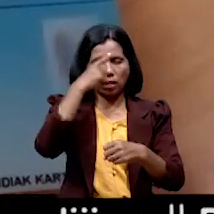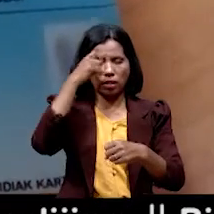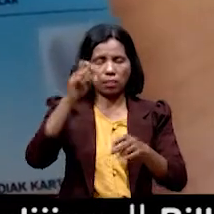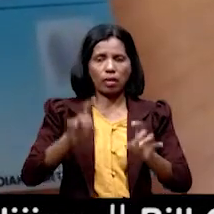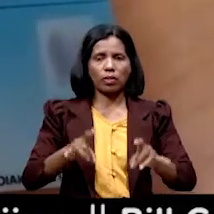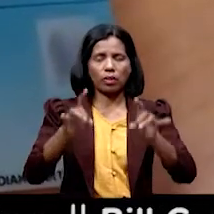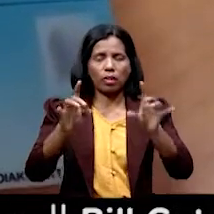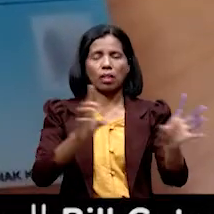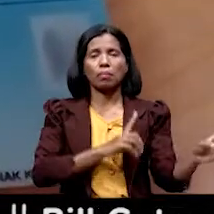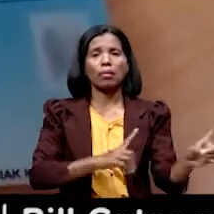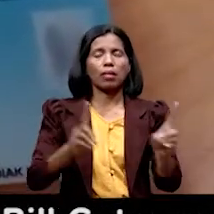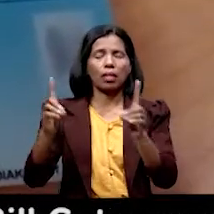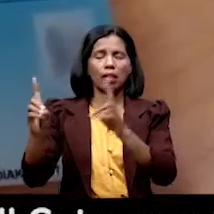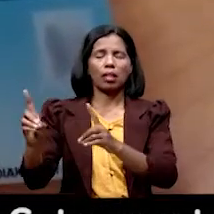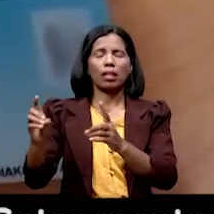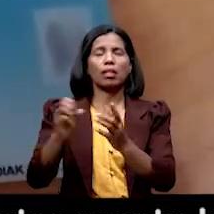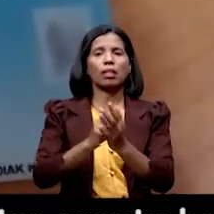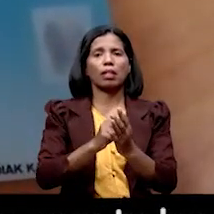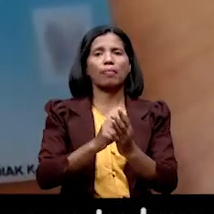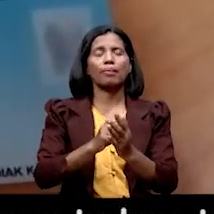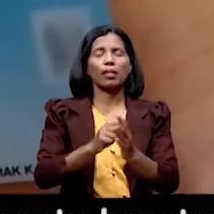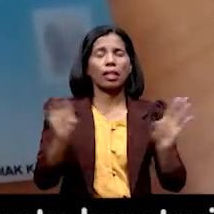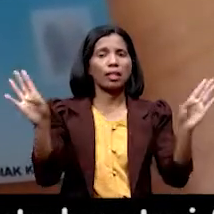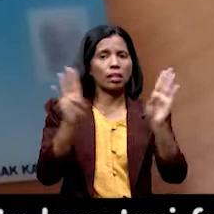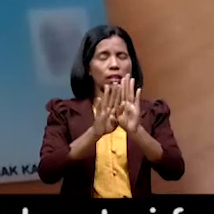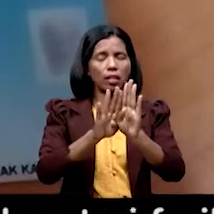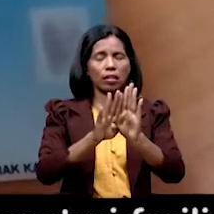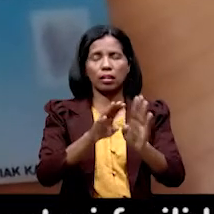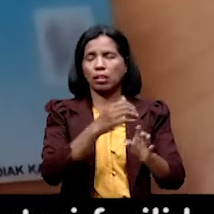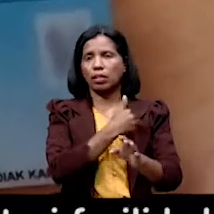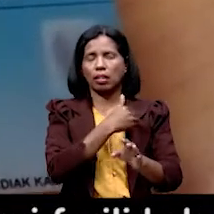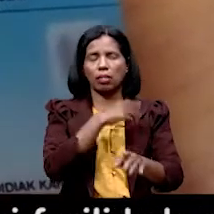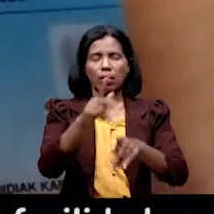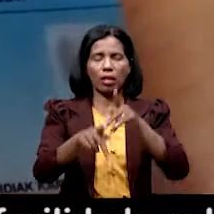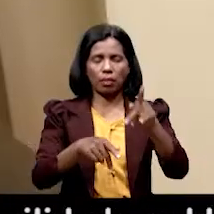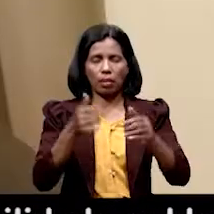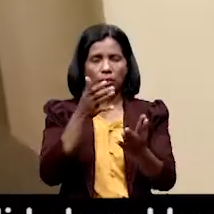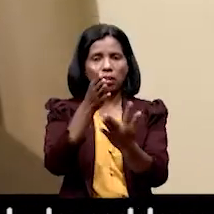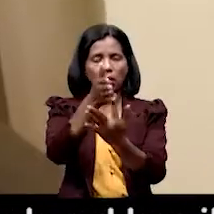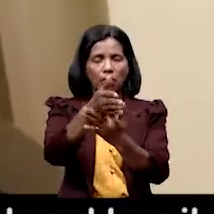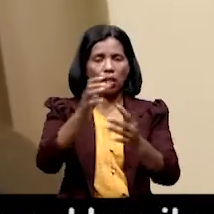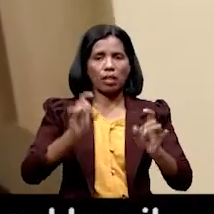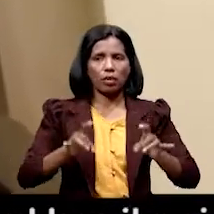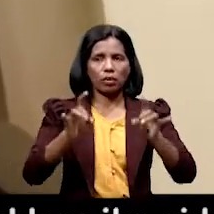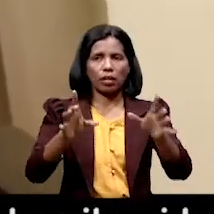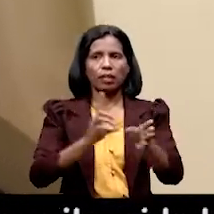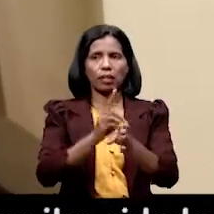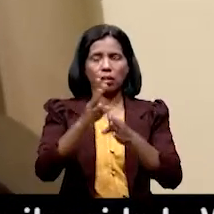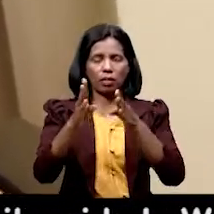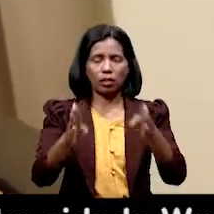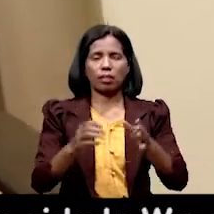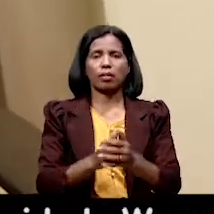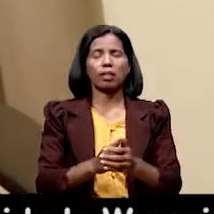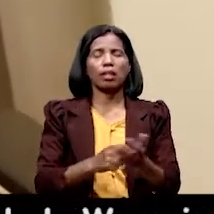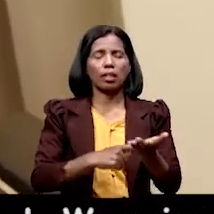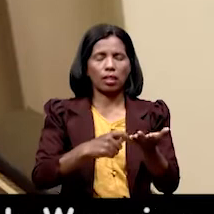Australia se implementa hela cerca sanitaria, nune sedauk autoriza sidadaun estranjeru sira atau tama iha Australia. Direktur Jeral Sekretariado Tekniko